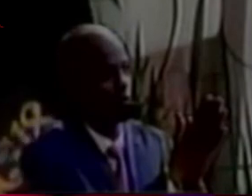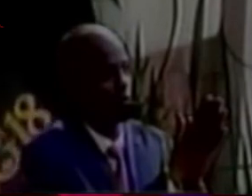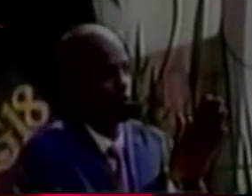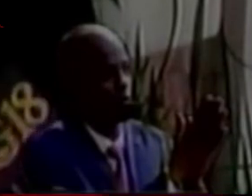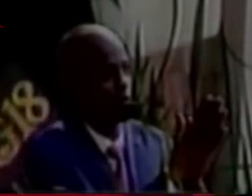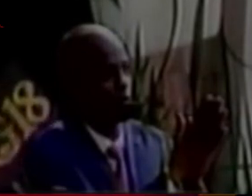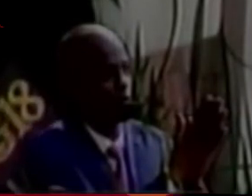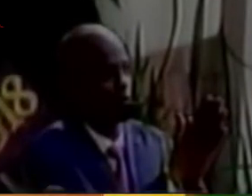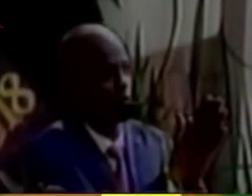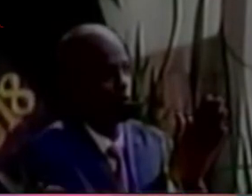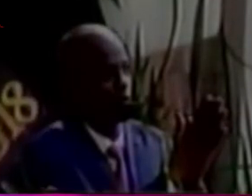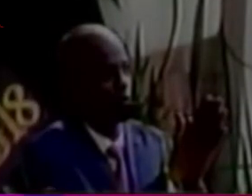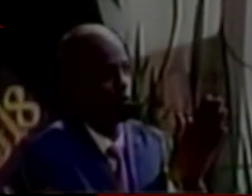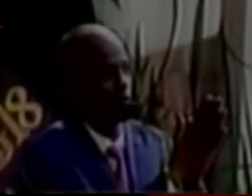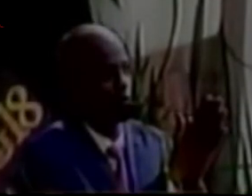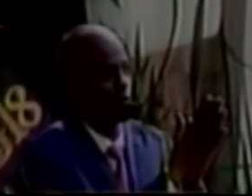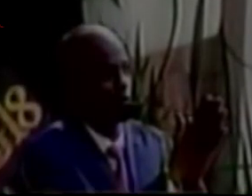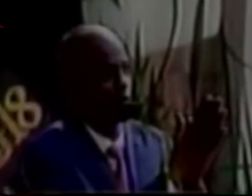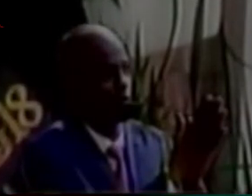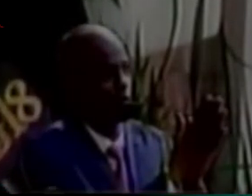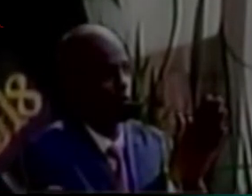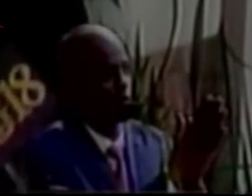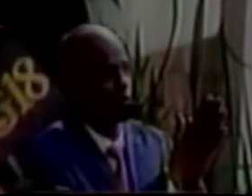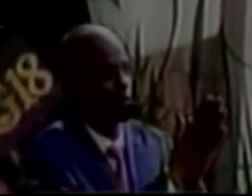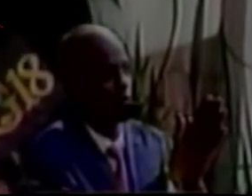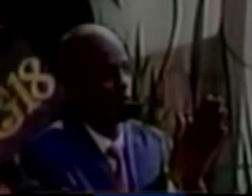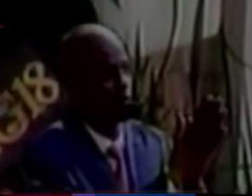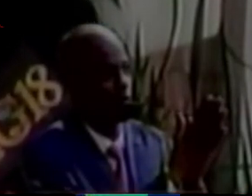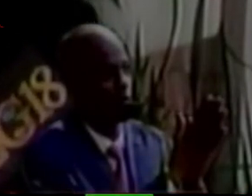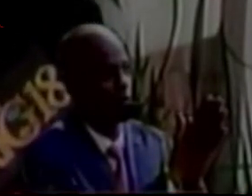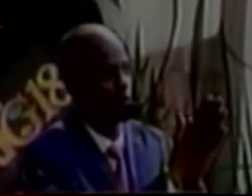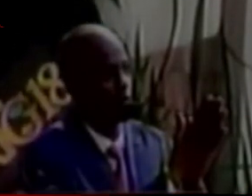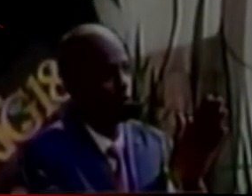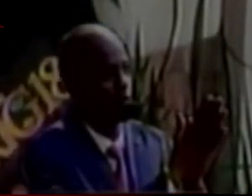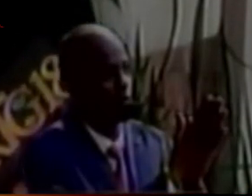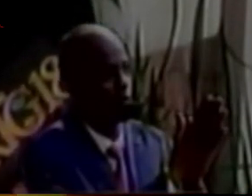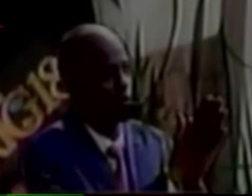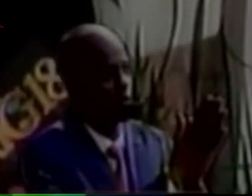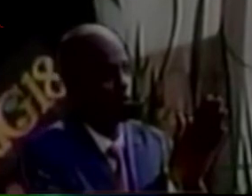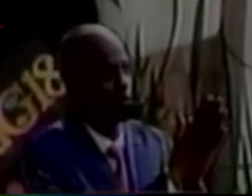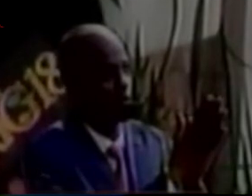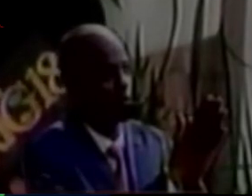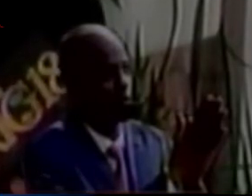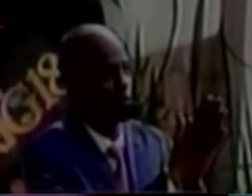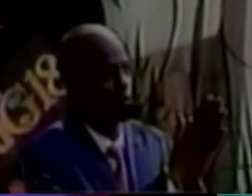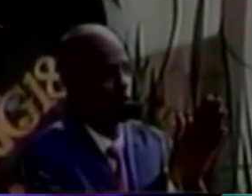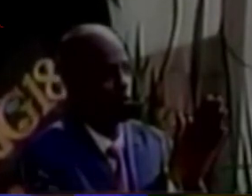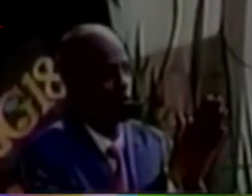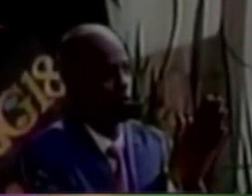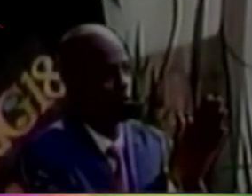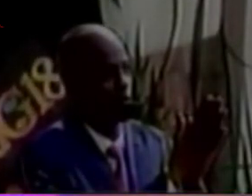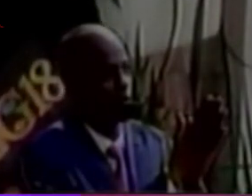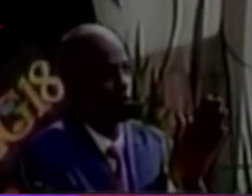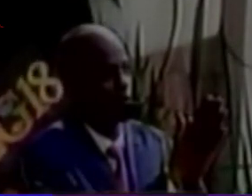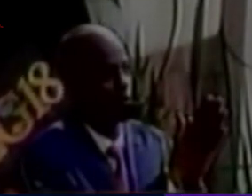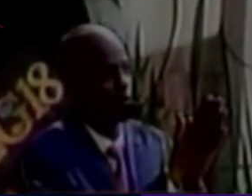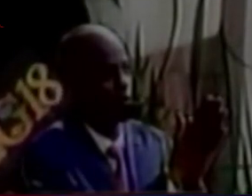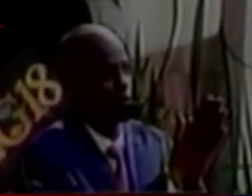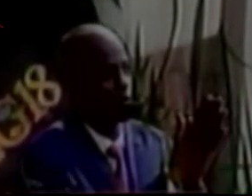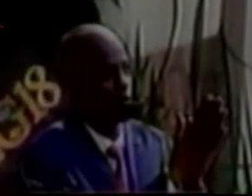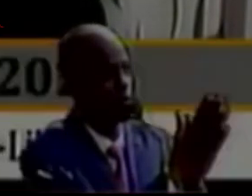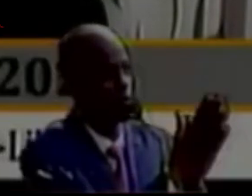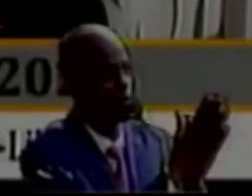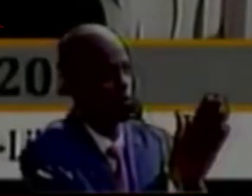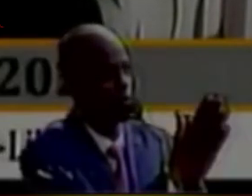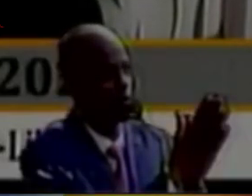1971. Donc alors c'est vraiment une belle coïncidence, 150 ans de présence Montfortin en Haïti, moi personnellement